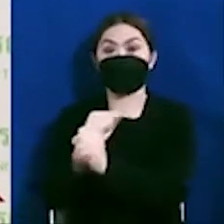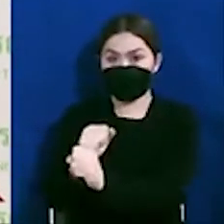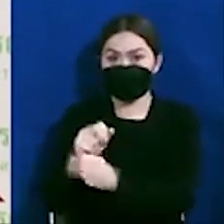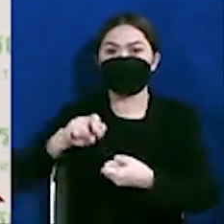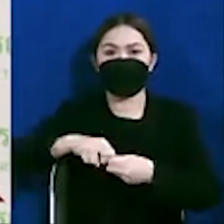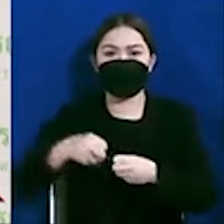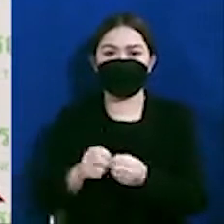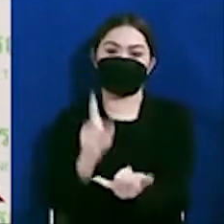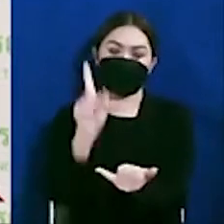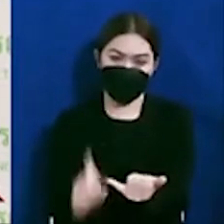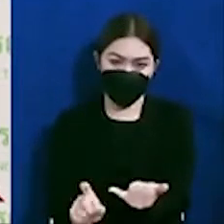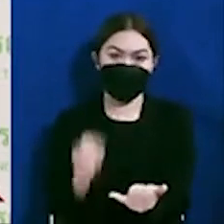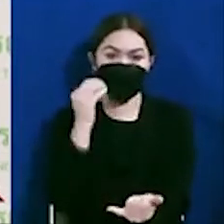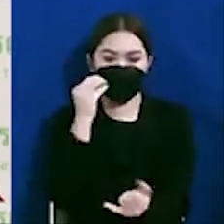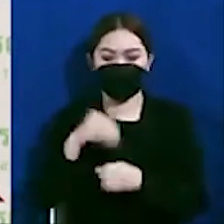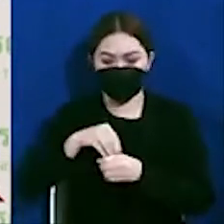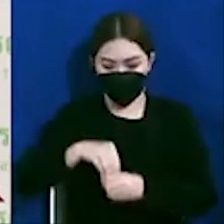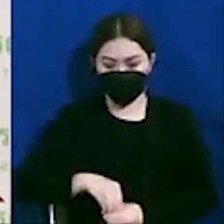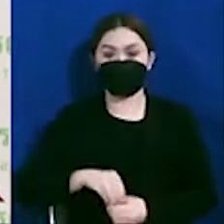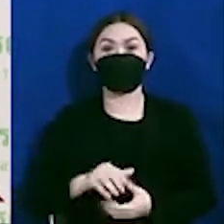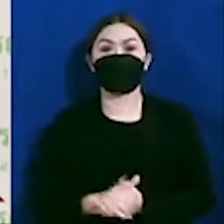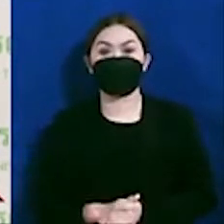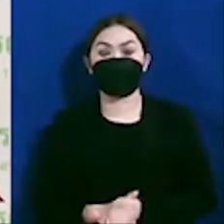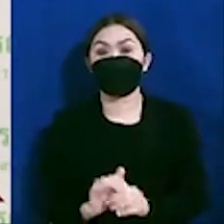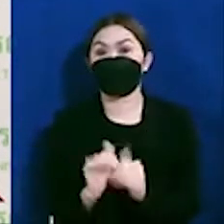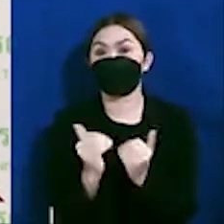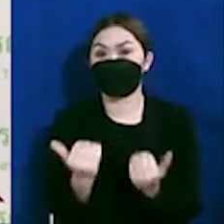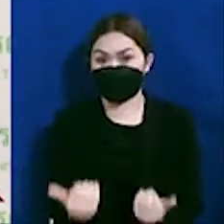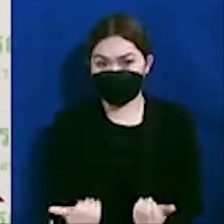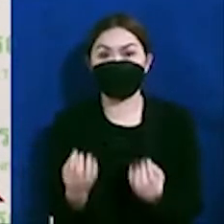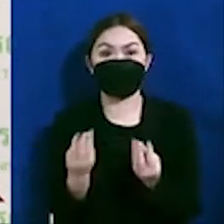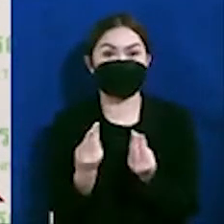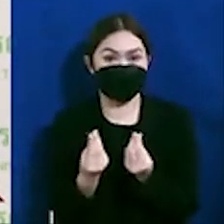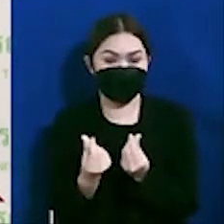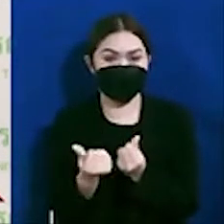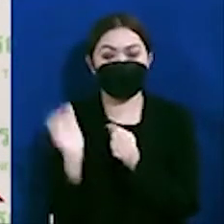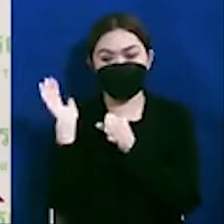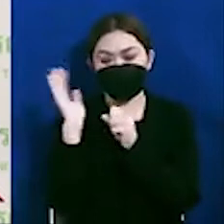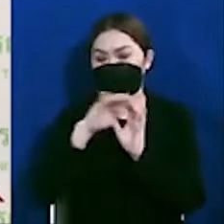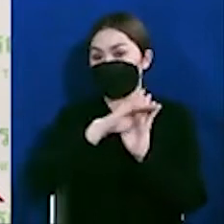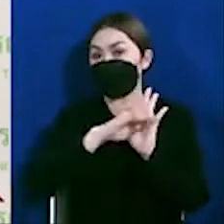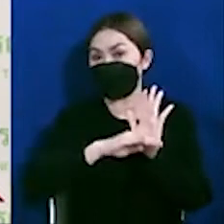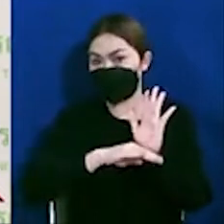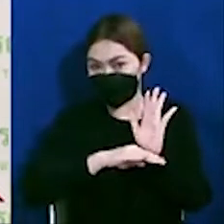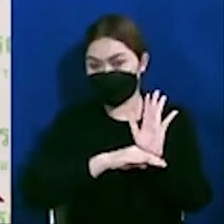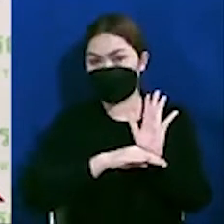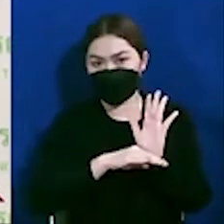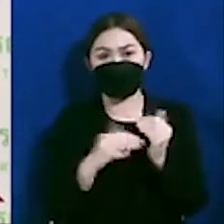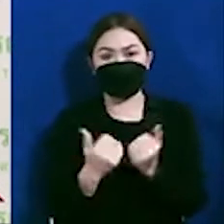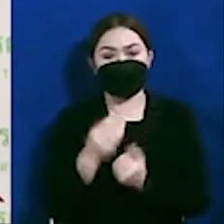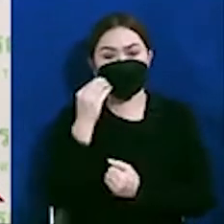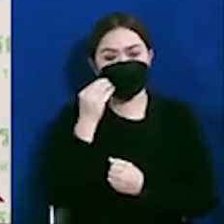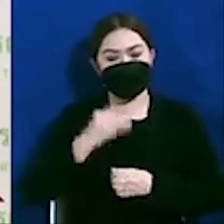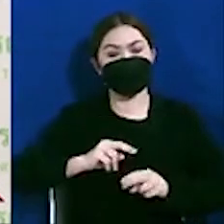ให้เกิดการเสียชีวิตที่บ้านครับและในวันนี้ครับเรามีรายละเอียดครับกับประเด็นเรื่องของการ